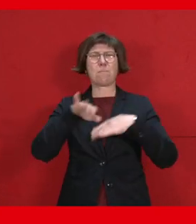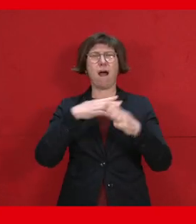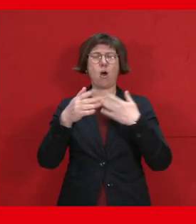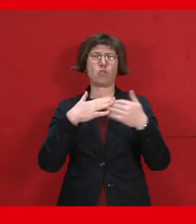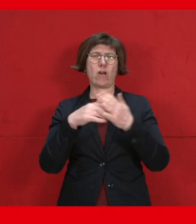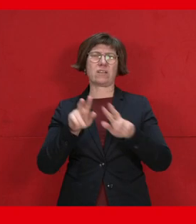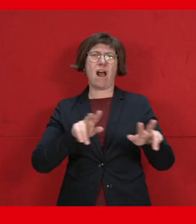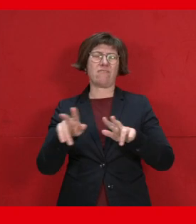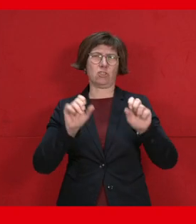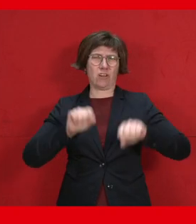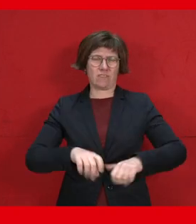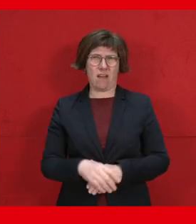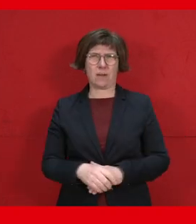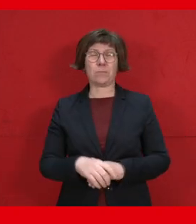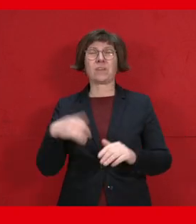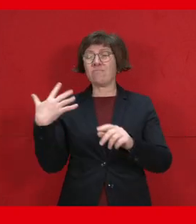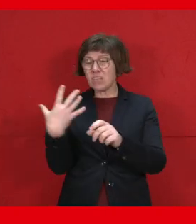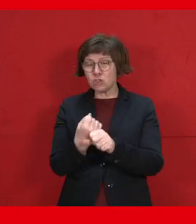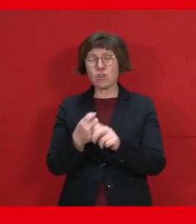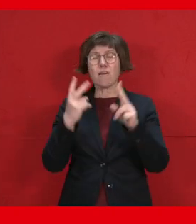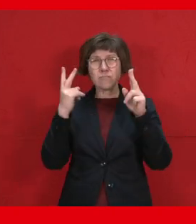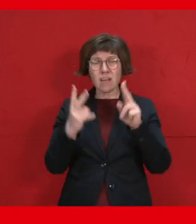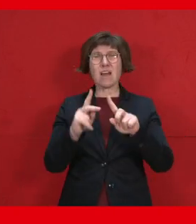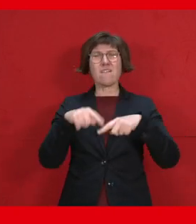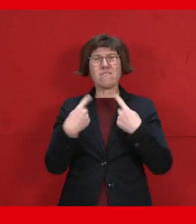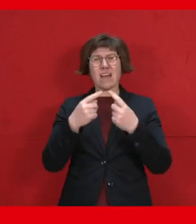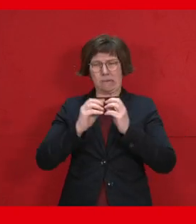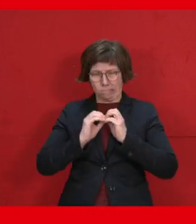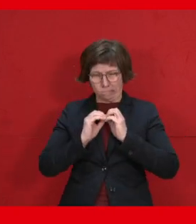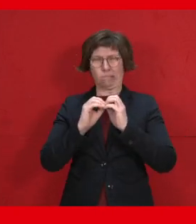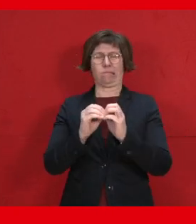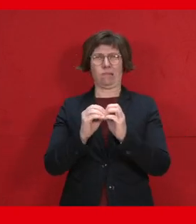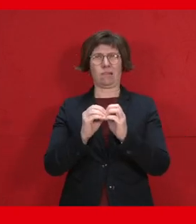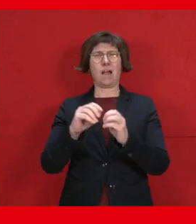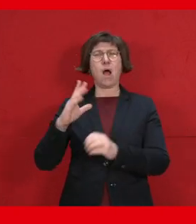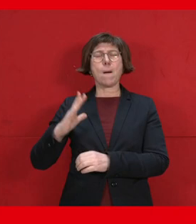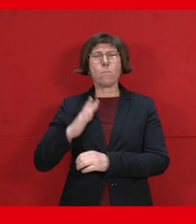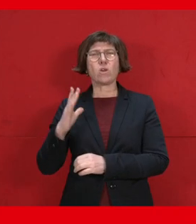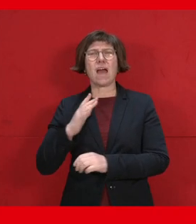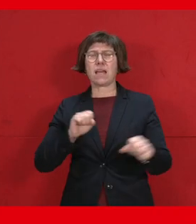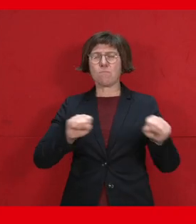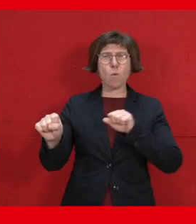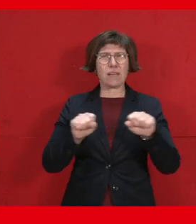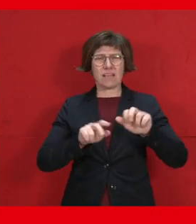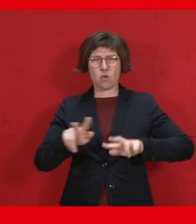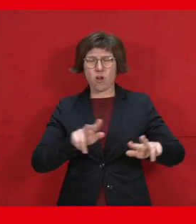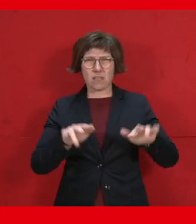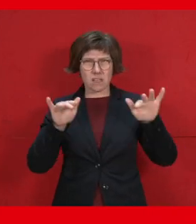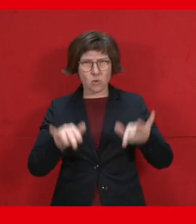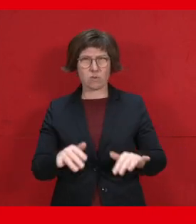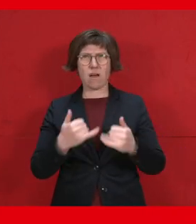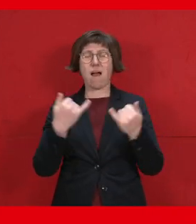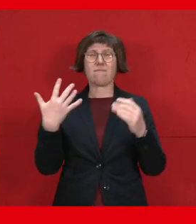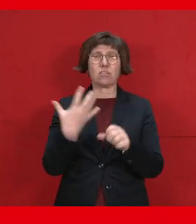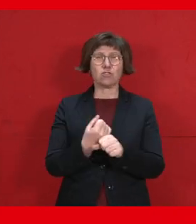klimaneutrale Wirtschaft sein wird. Wie kriegen wir das hin, dass wir das hinbekommen, dass wir moderne Mobilität organisieren? Wie kriegen wir